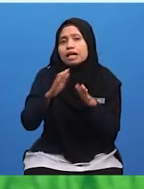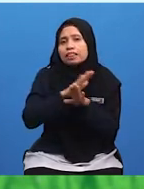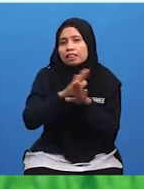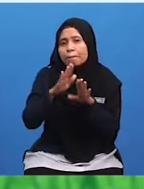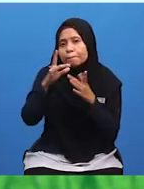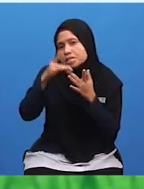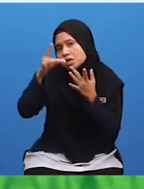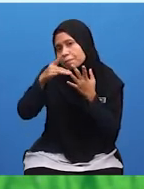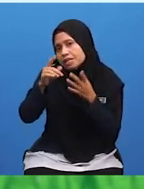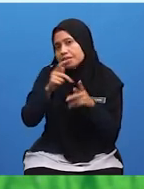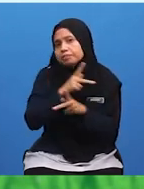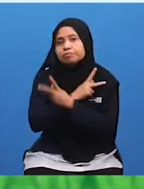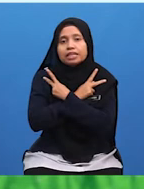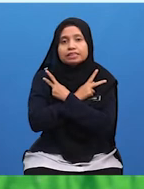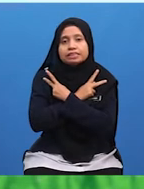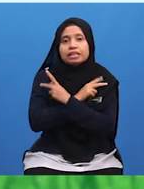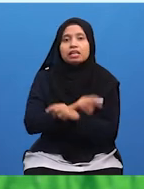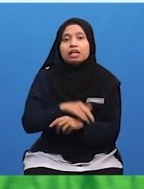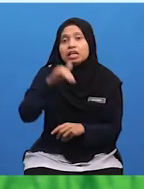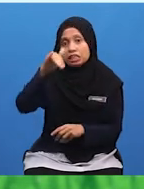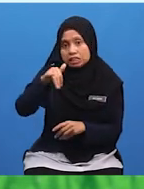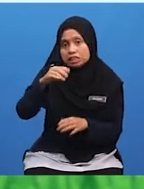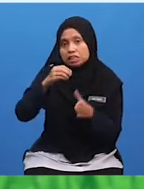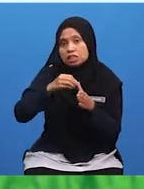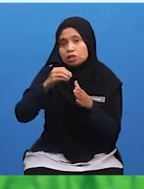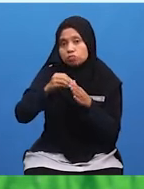tanpa pilih kasih. Ya